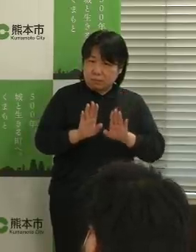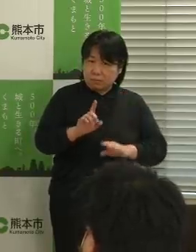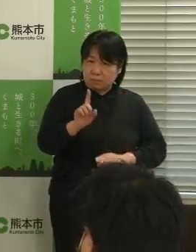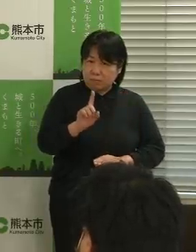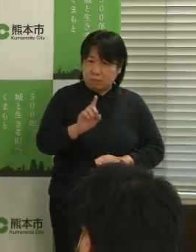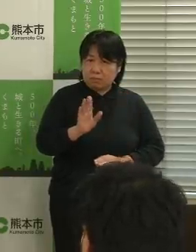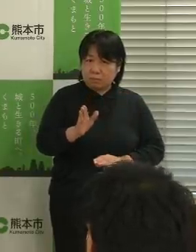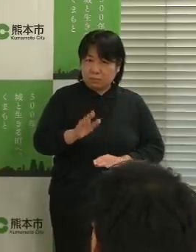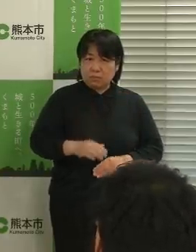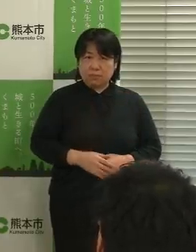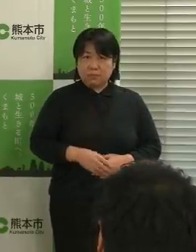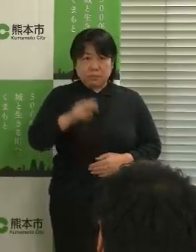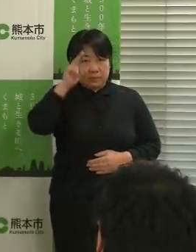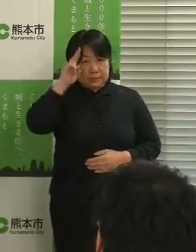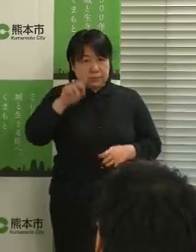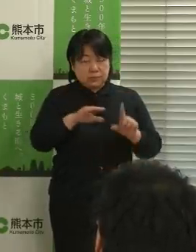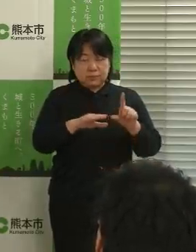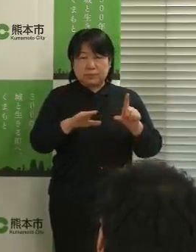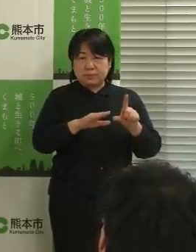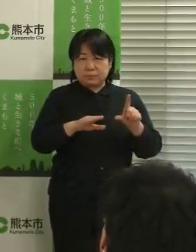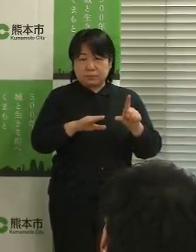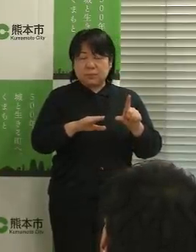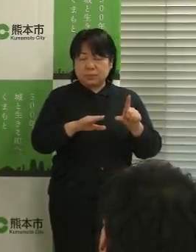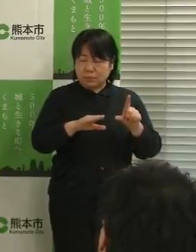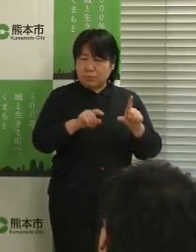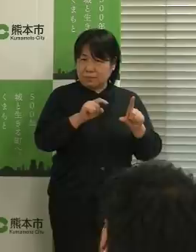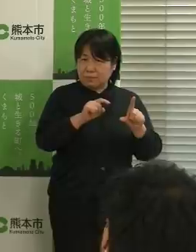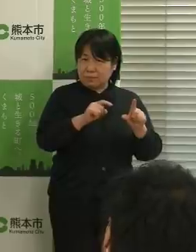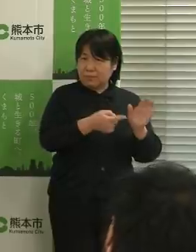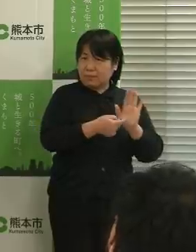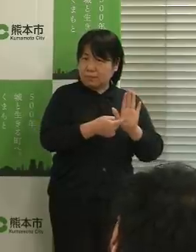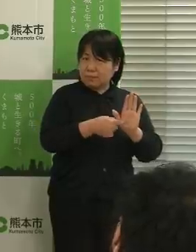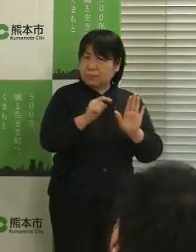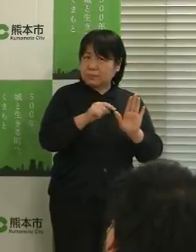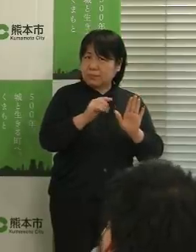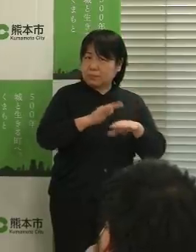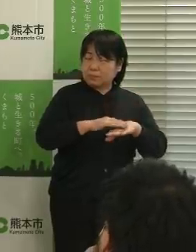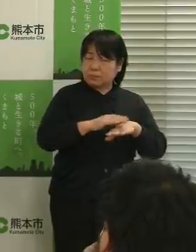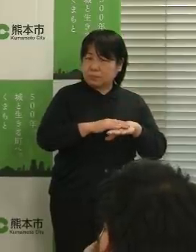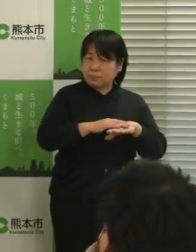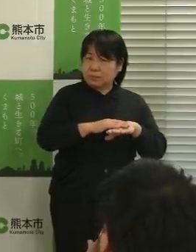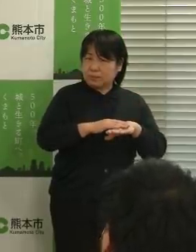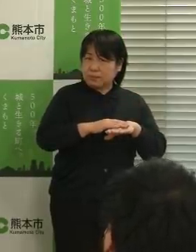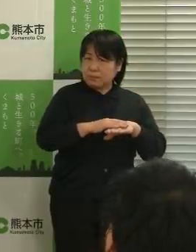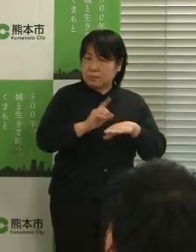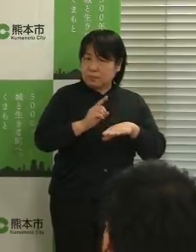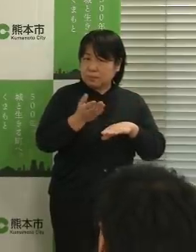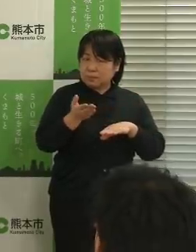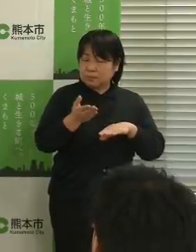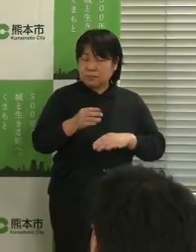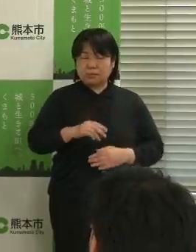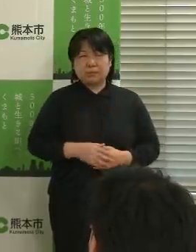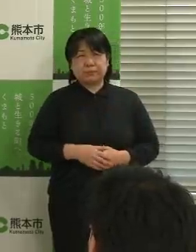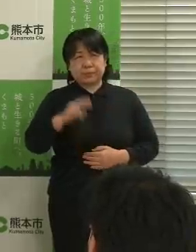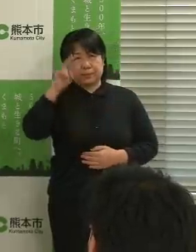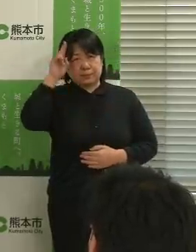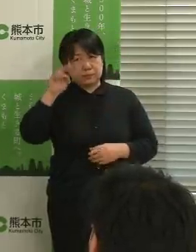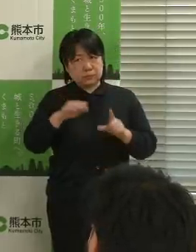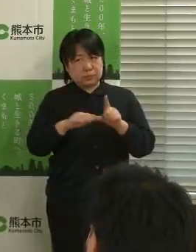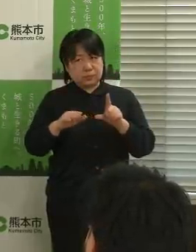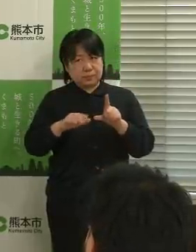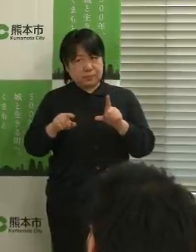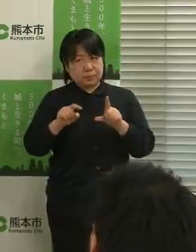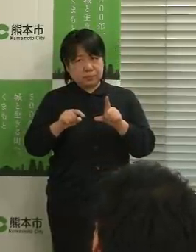を、例えばこういうリスクレベルのような数値でこう見せていくような、 そうですね、なかなかリスクレベルっていうと、これ